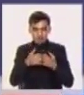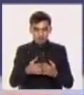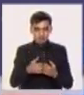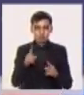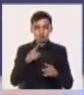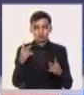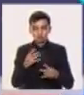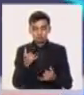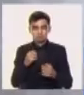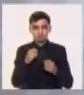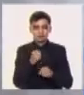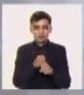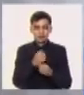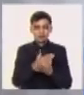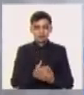необходимые производятся.